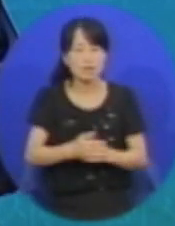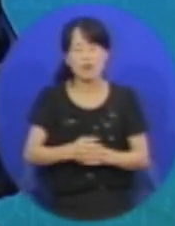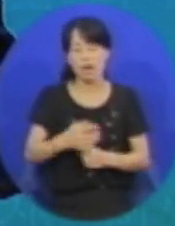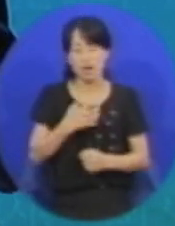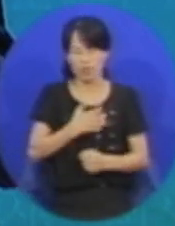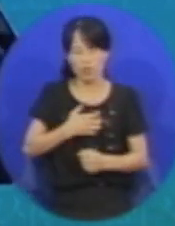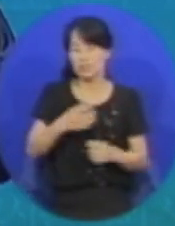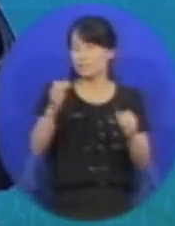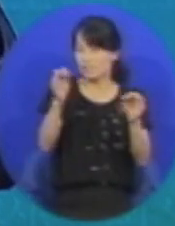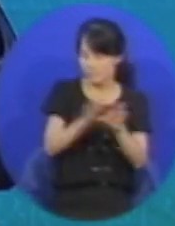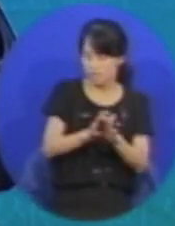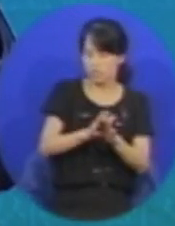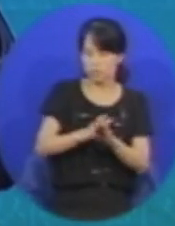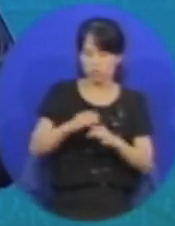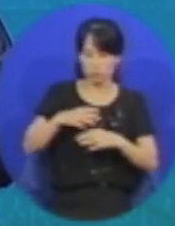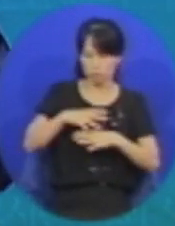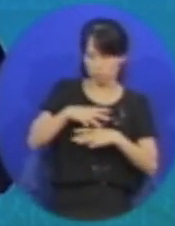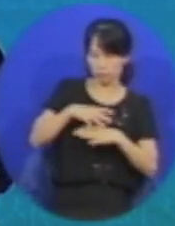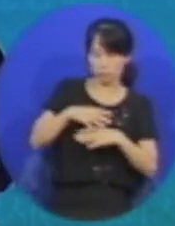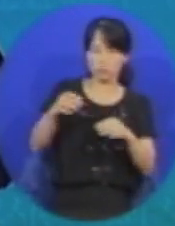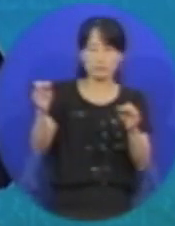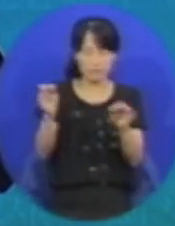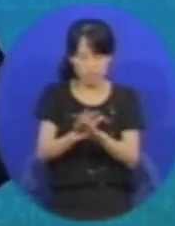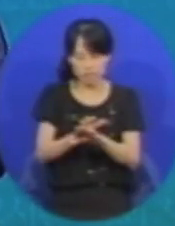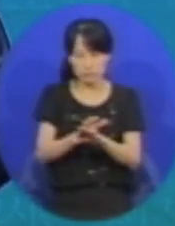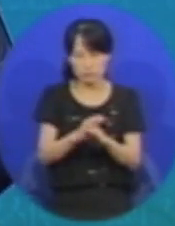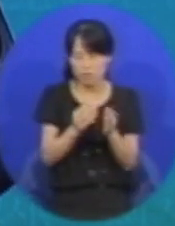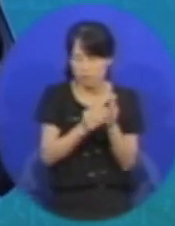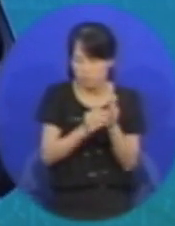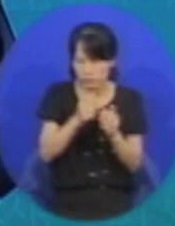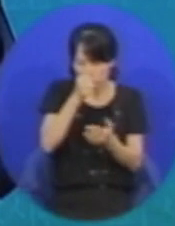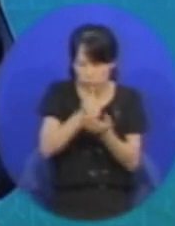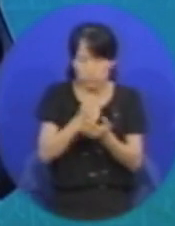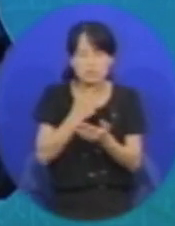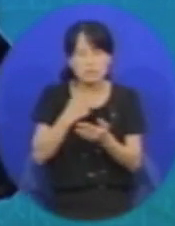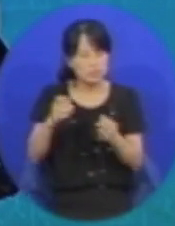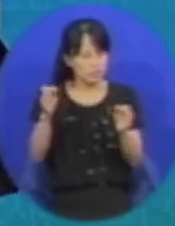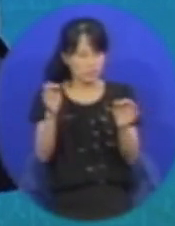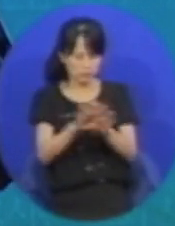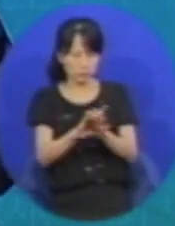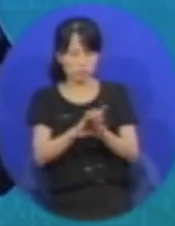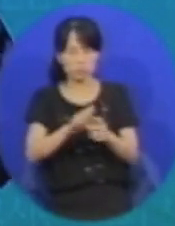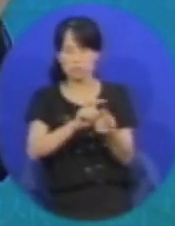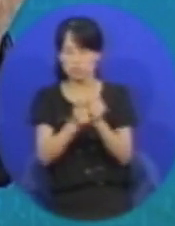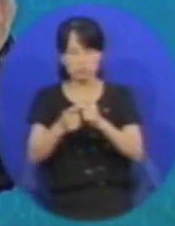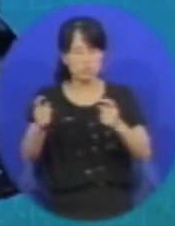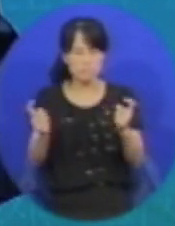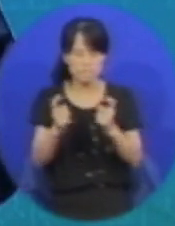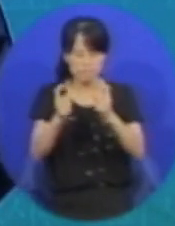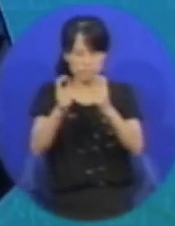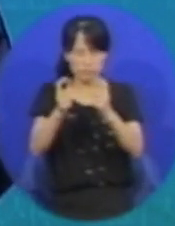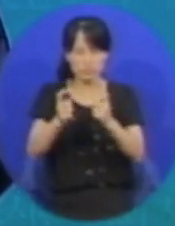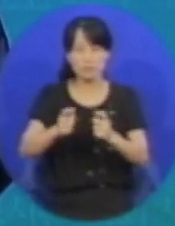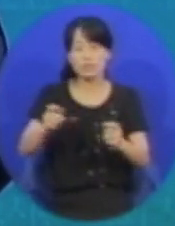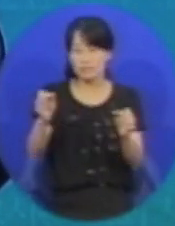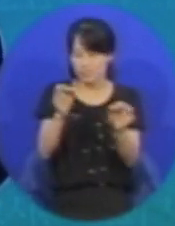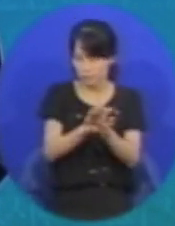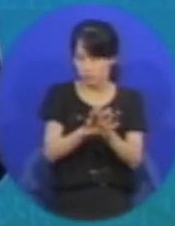게 없어지고 두려워하는 게 없어지고 은밀히 죄짓는 게 없어지고 서로 싸우고 다투는 게